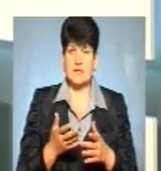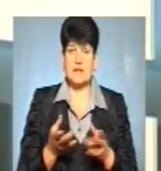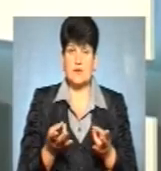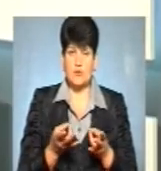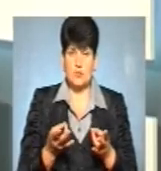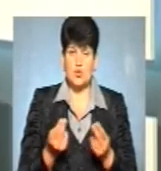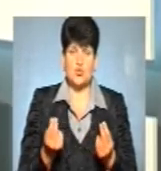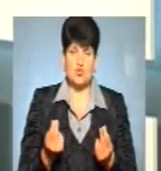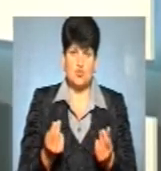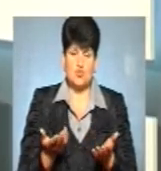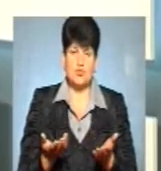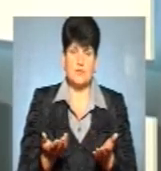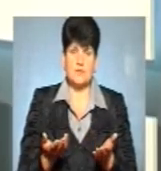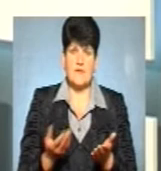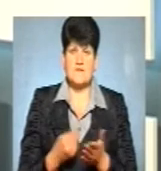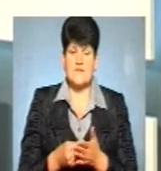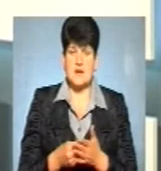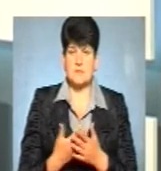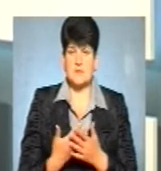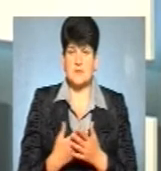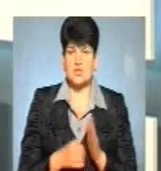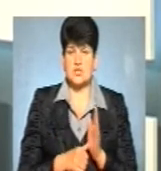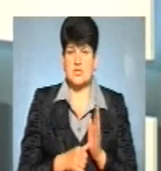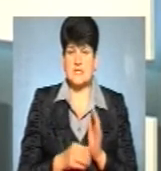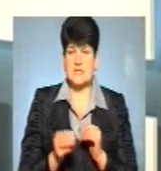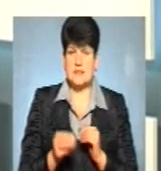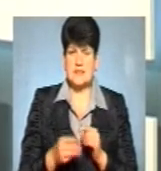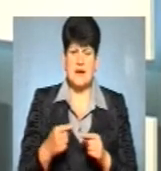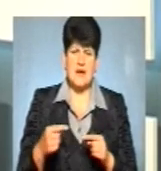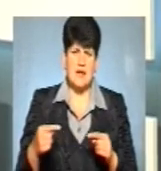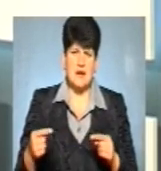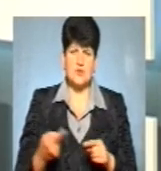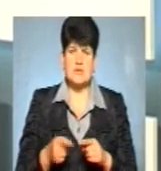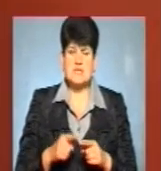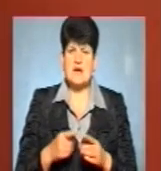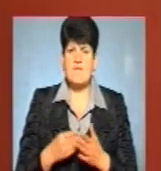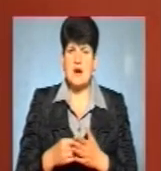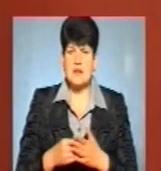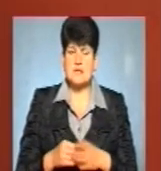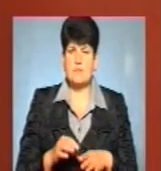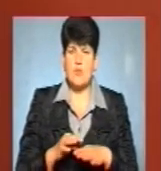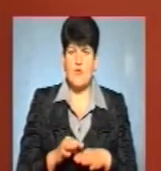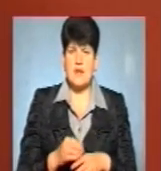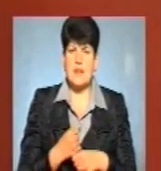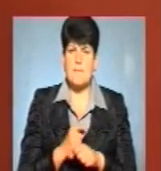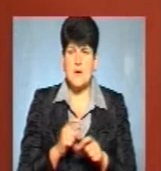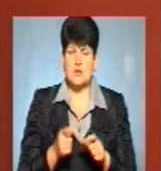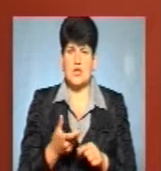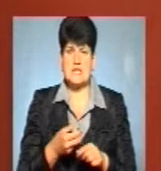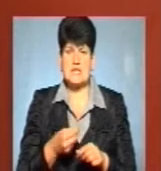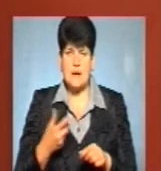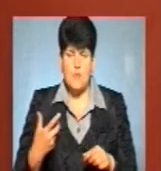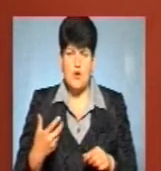необхідні, коштують вартість їх близько 6 тисяч. Решту – це є вартість проведення лабораторних заборів, а